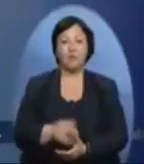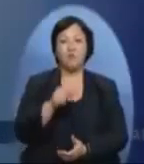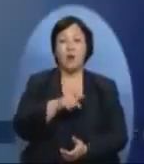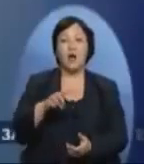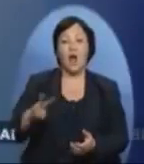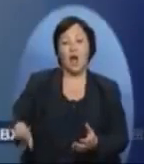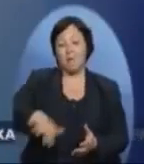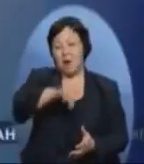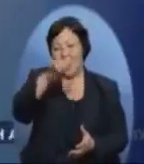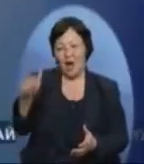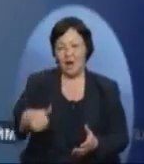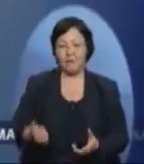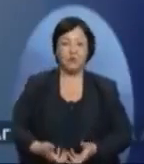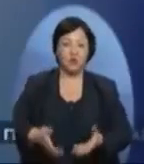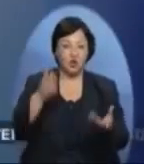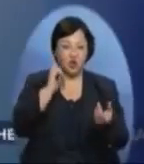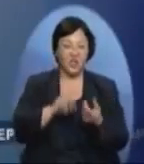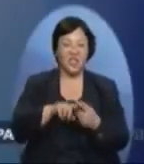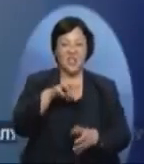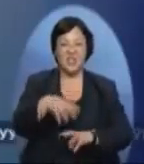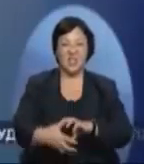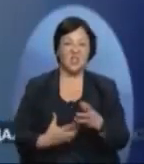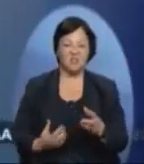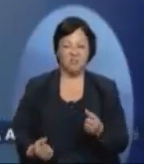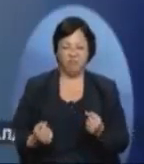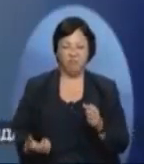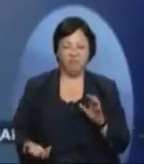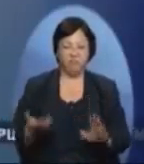Програм хангамжийн чиглэлээр дэлхийд тэргүүлэгч Microsoft компаний төлөөлөл манай улсад ирээд байна. Өнөөдөр тэд боловсролын салбарт зориулсан үн